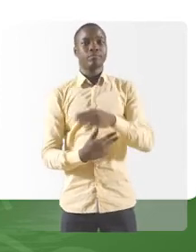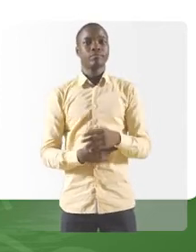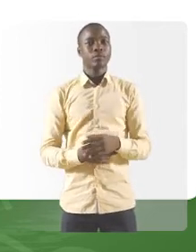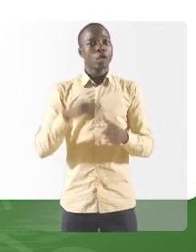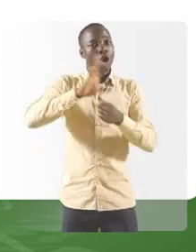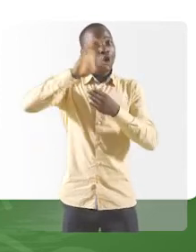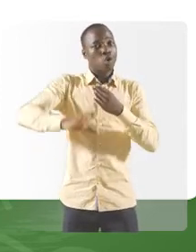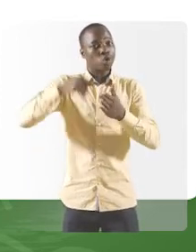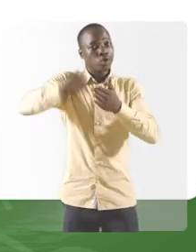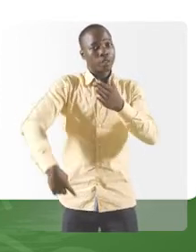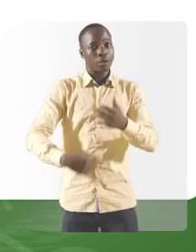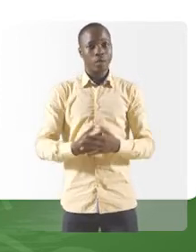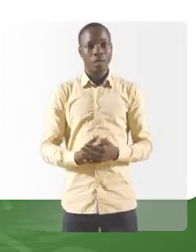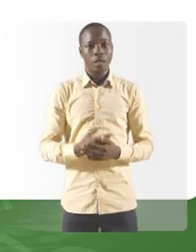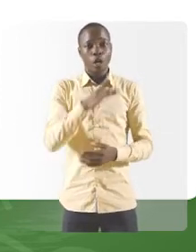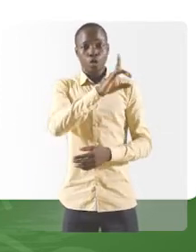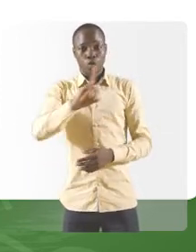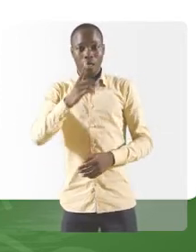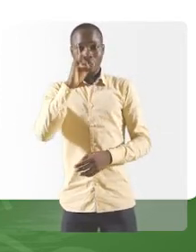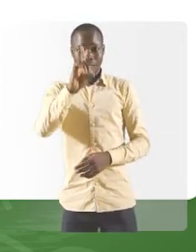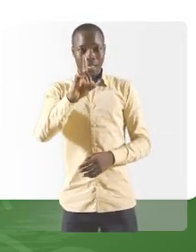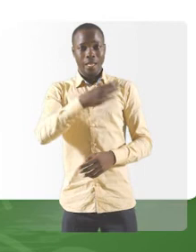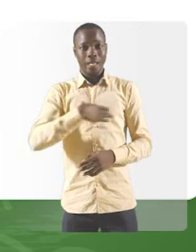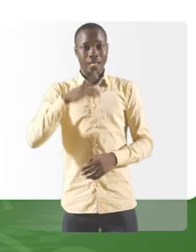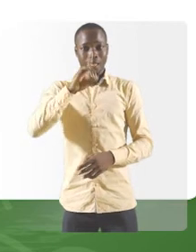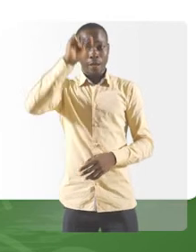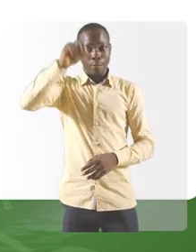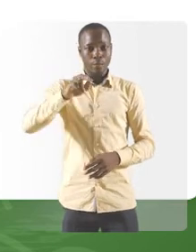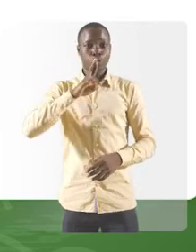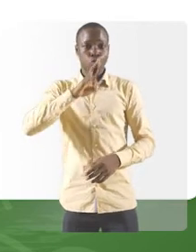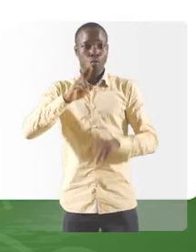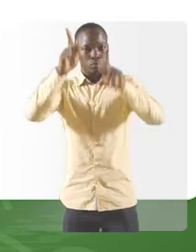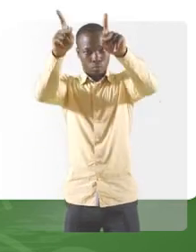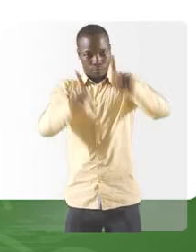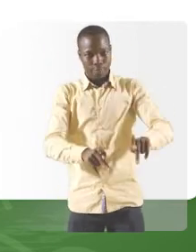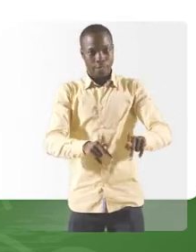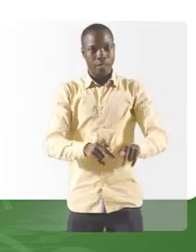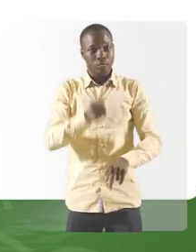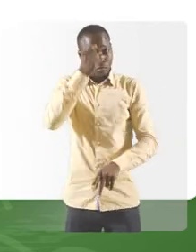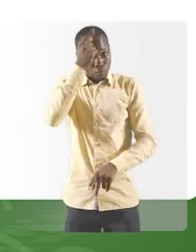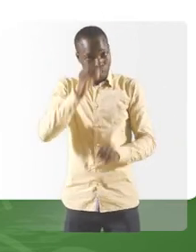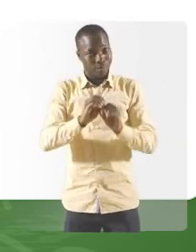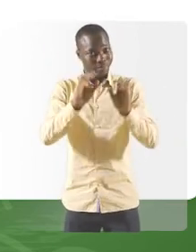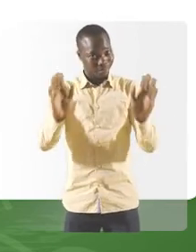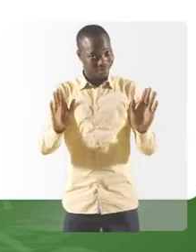Donc on dit que la droite D et la droite D' sont parallèles.